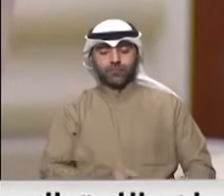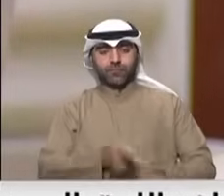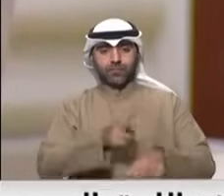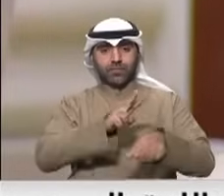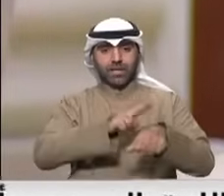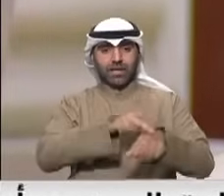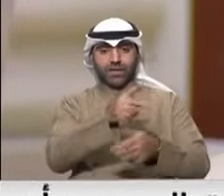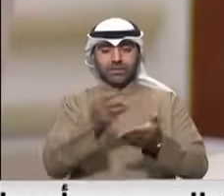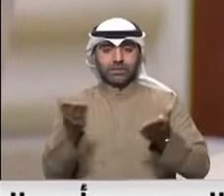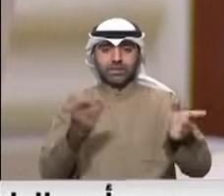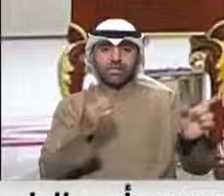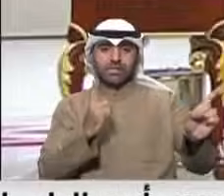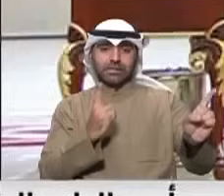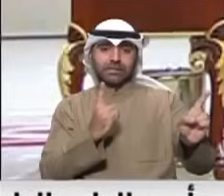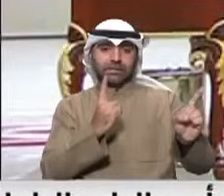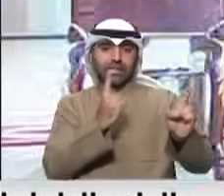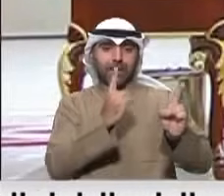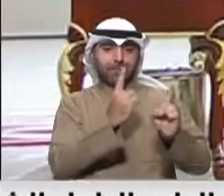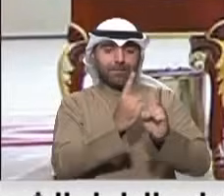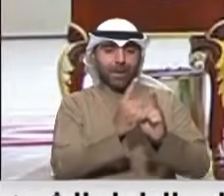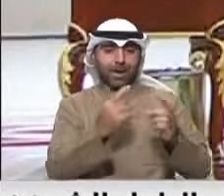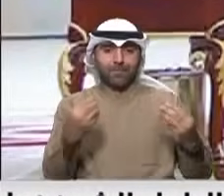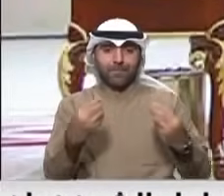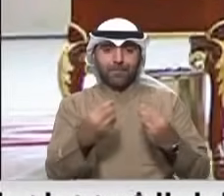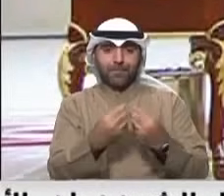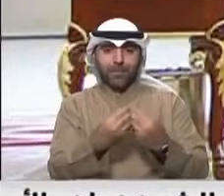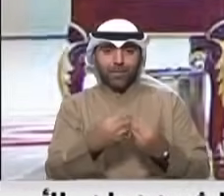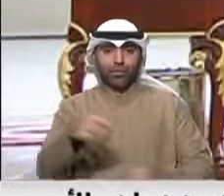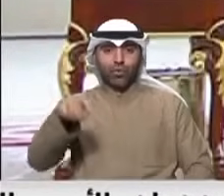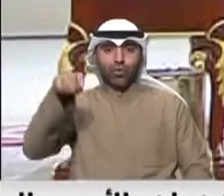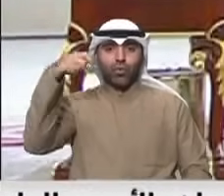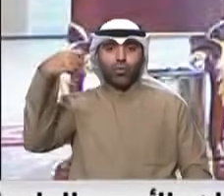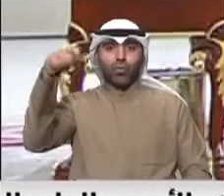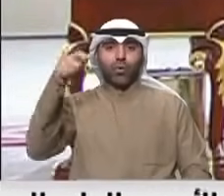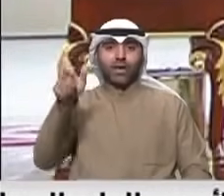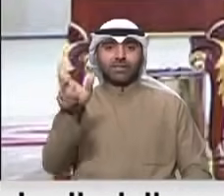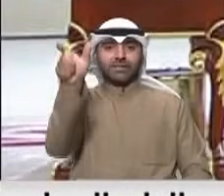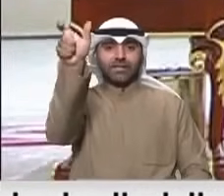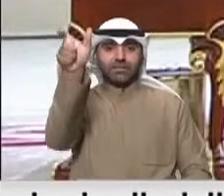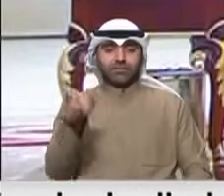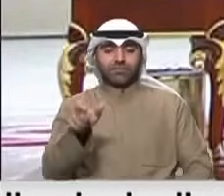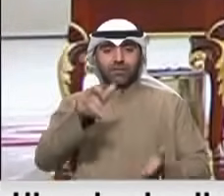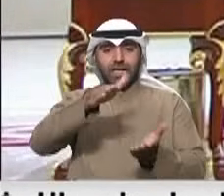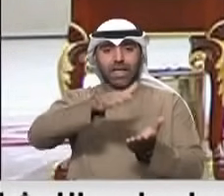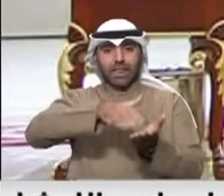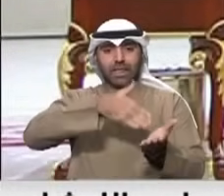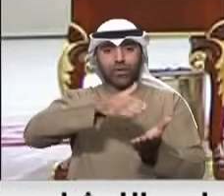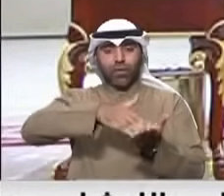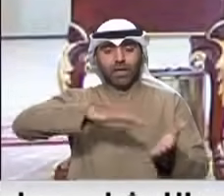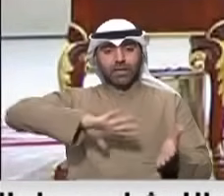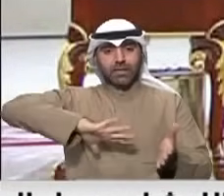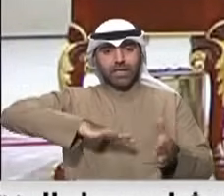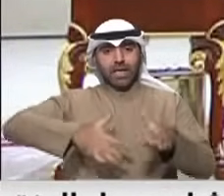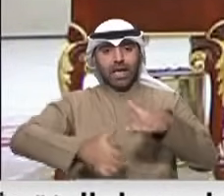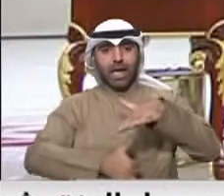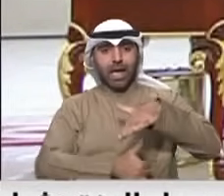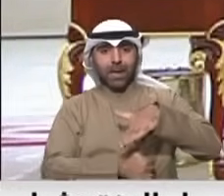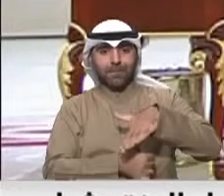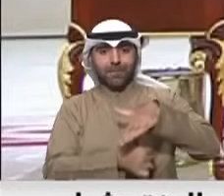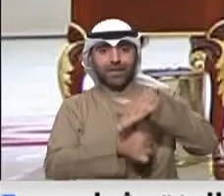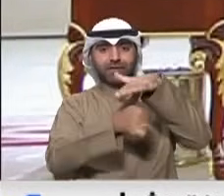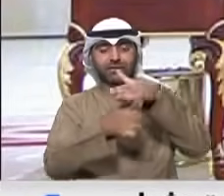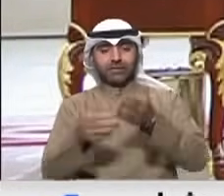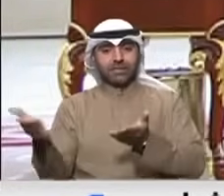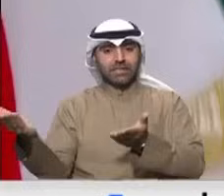في استقبال جلالته على ارض المطار معالي وزير شؤون الديوان الاميري الشيخ محمد العبد الله المبارك الصباح